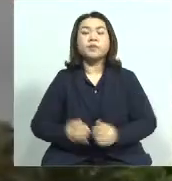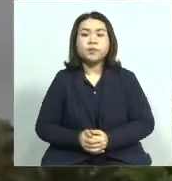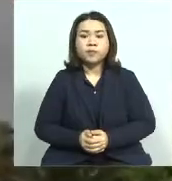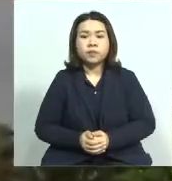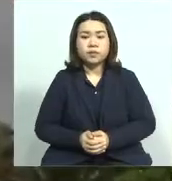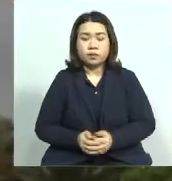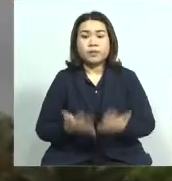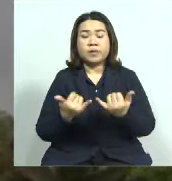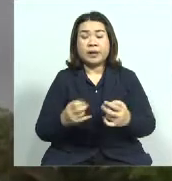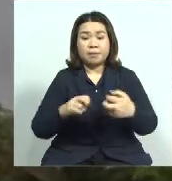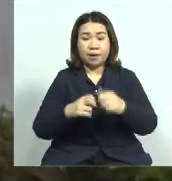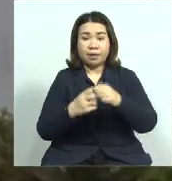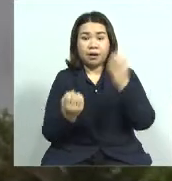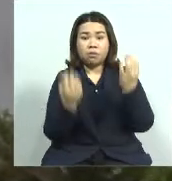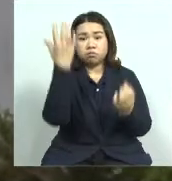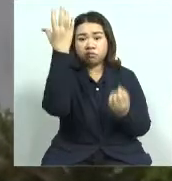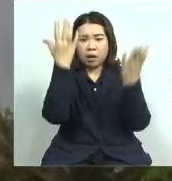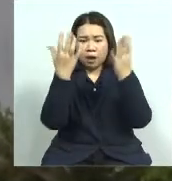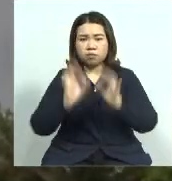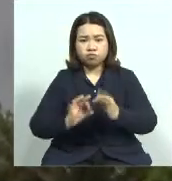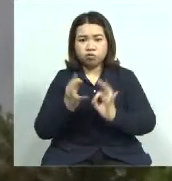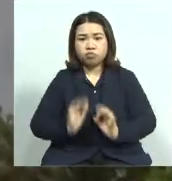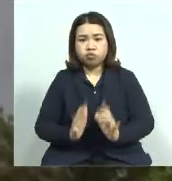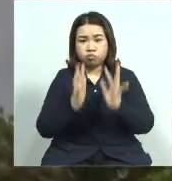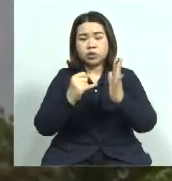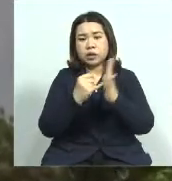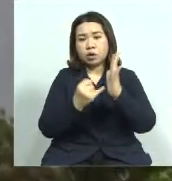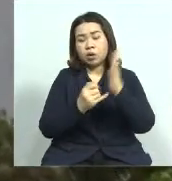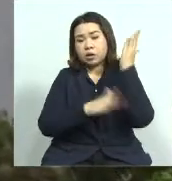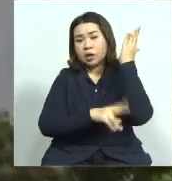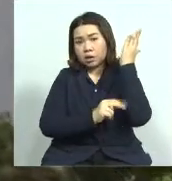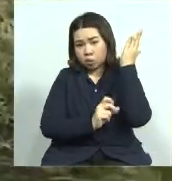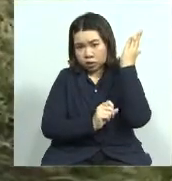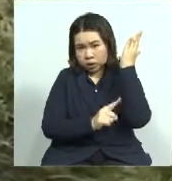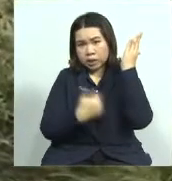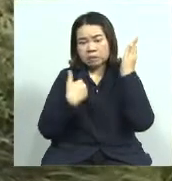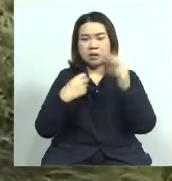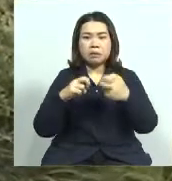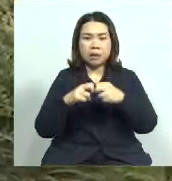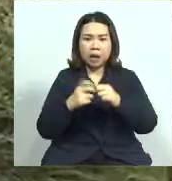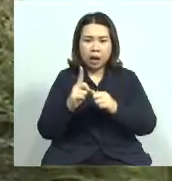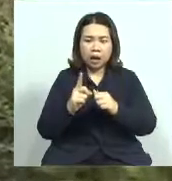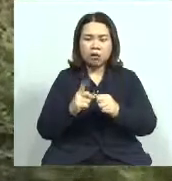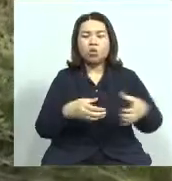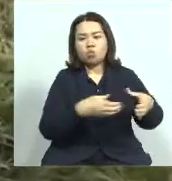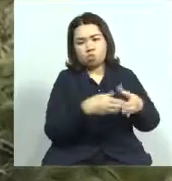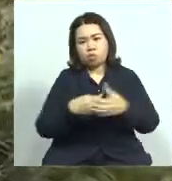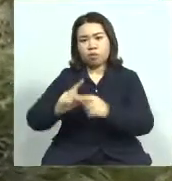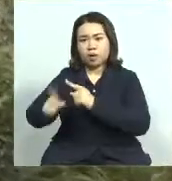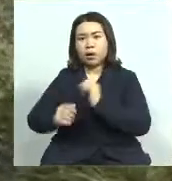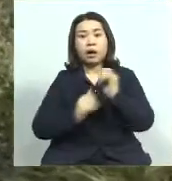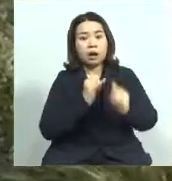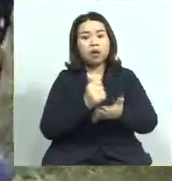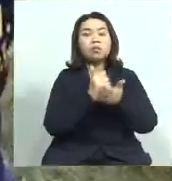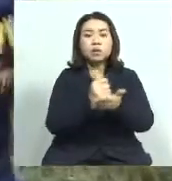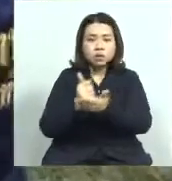ดยสถานการณ์ไฟไหม้ป่าพุกรวนเคลงในพื้นที่จังหวัดนครศรีธรรมราชวันนี้นะคะหลายหน่วยงานได้ระดมกำลังเข้าช่วยเหลือหลังจากที่